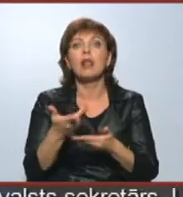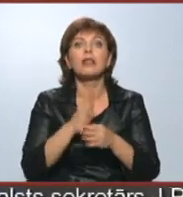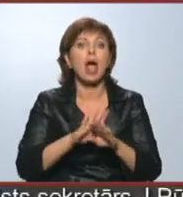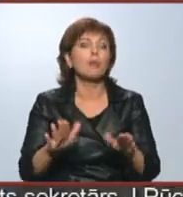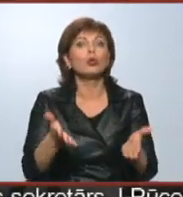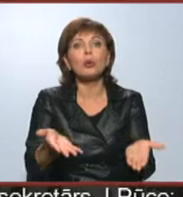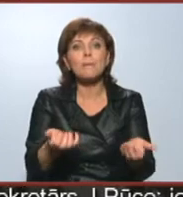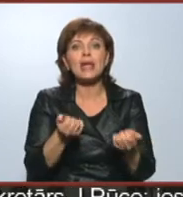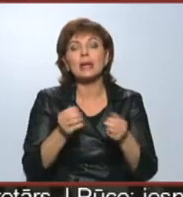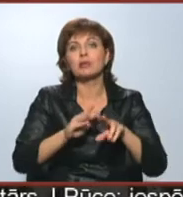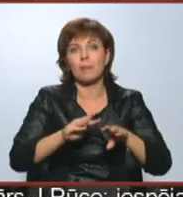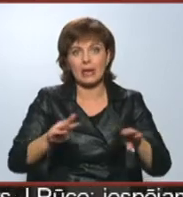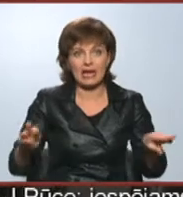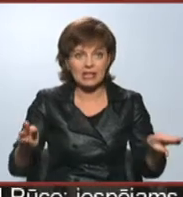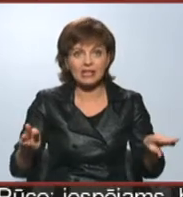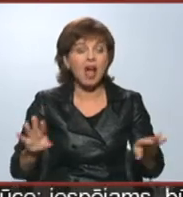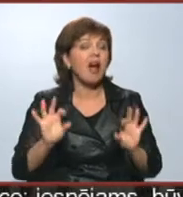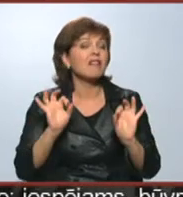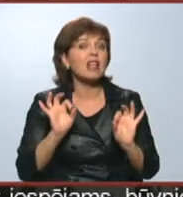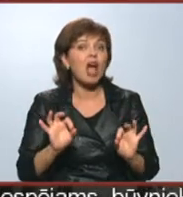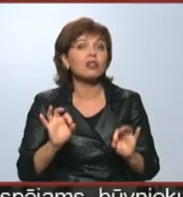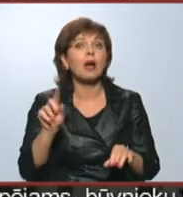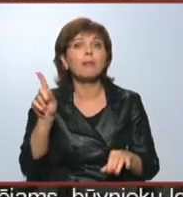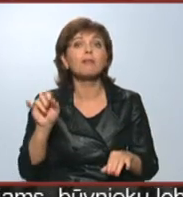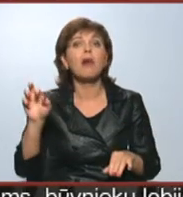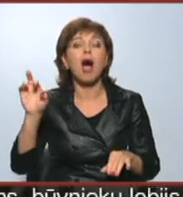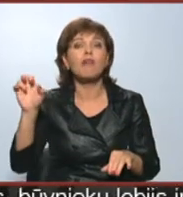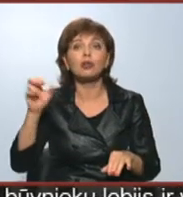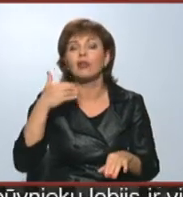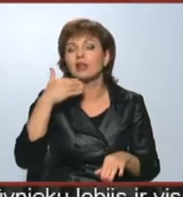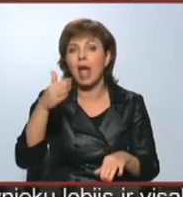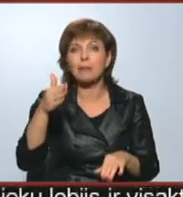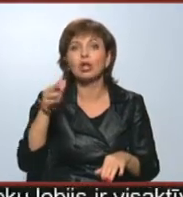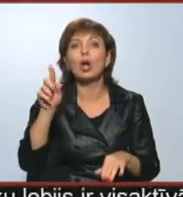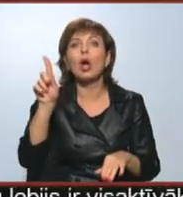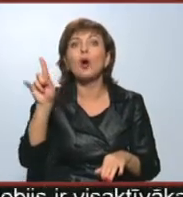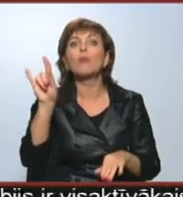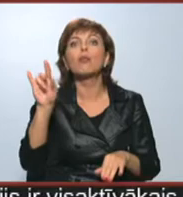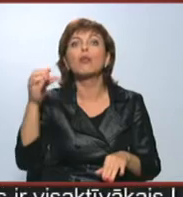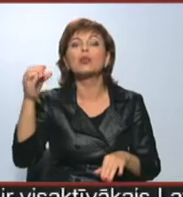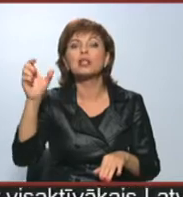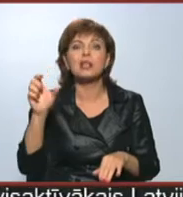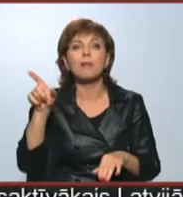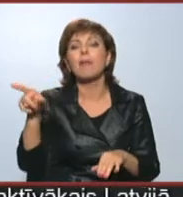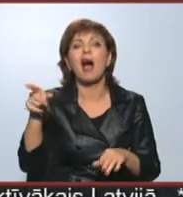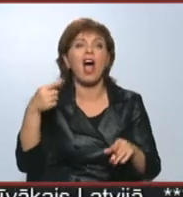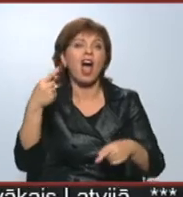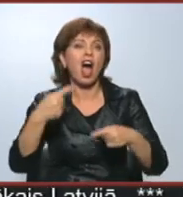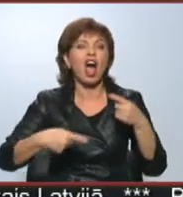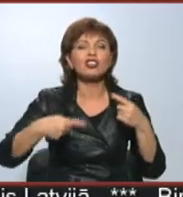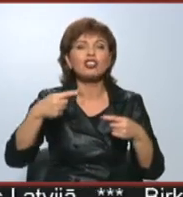pieņemams ministram. Neoficiāli Pavļuta nepatīk pret Pulces tiek skaidrot ar atšķirīgo skatījumu jautājumos, kas skar